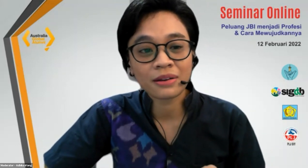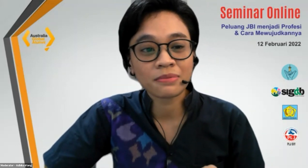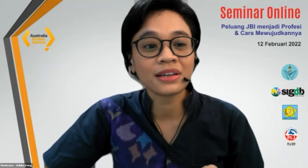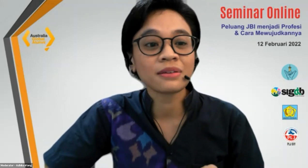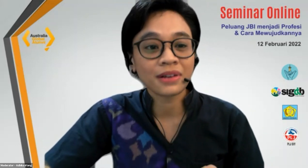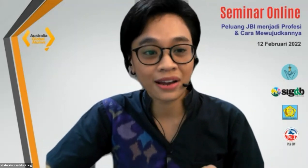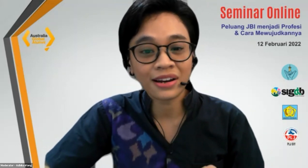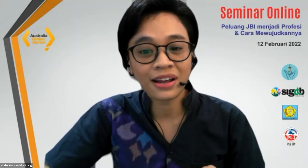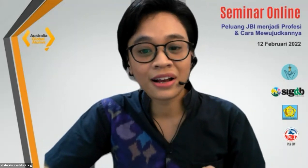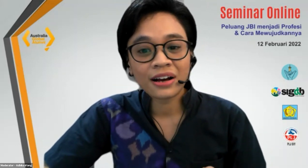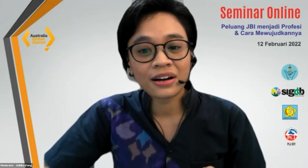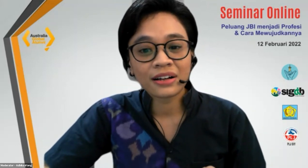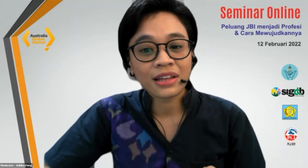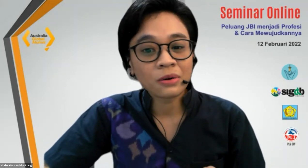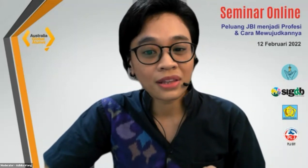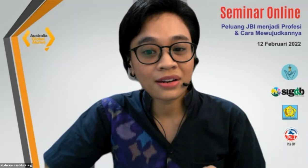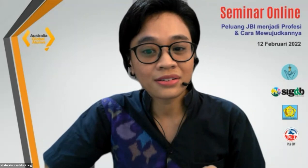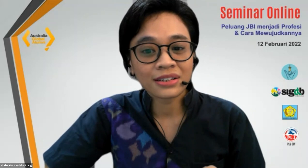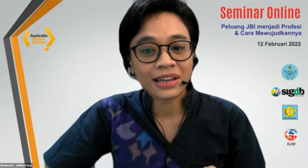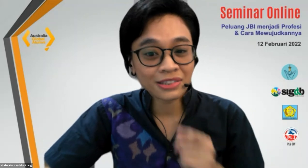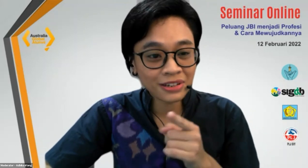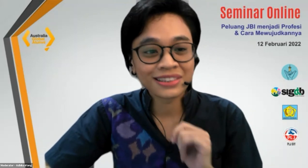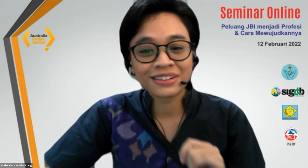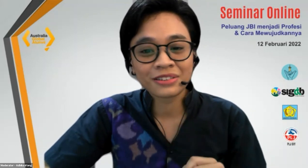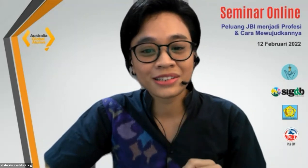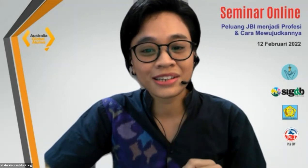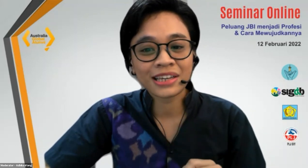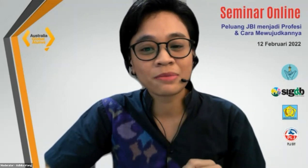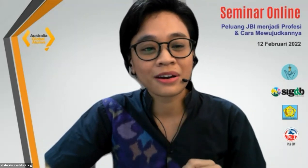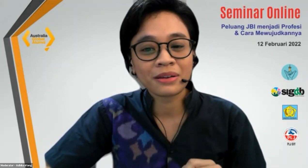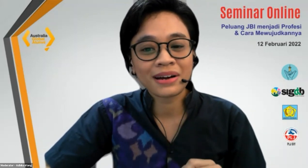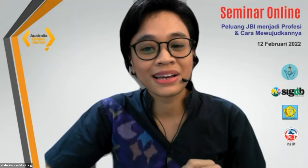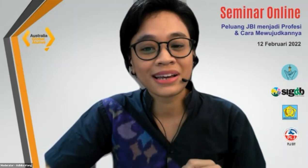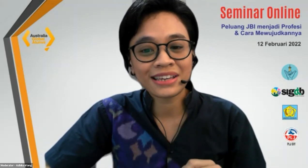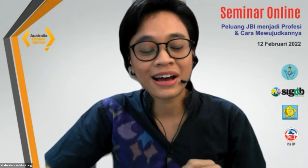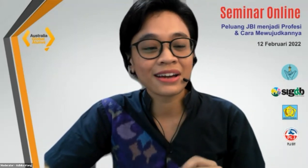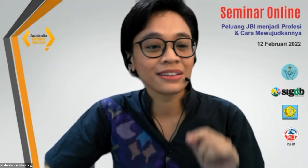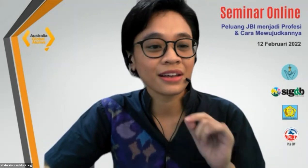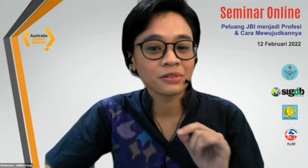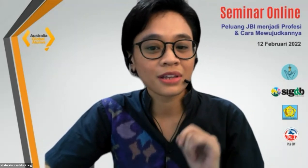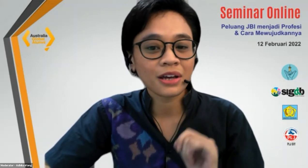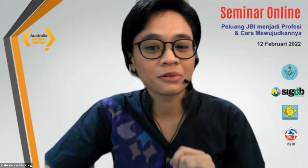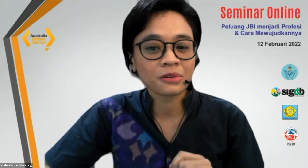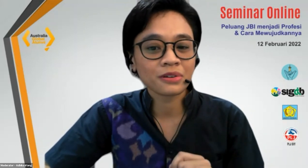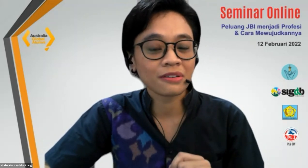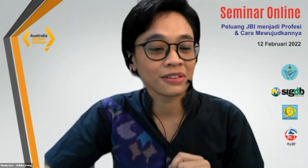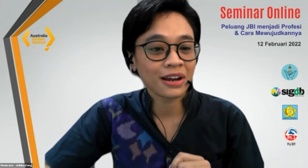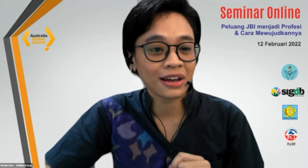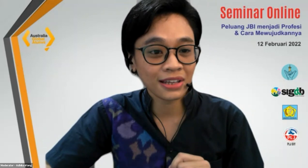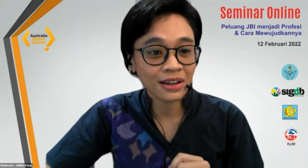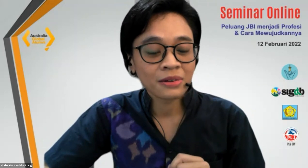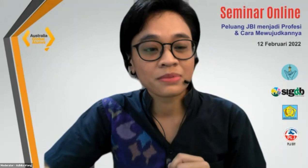panitia akan mengirimkan tautan Ya sudah terdiri kirimkan oleh Mbak Hesti ya ada tahu Tan untuk